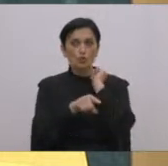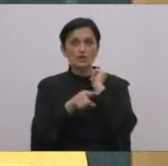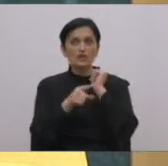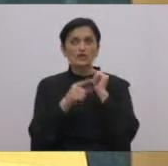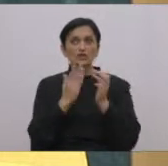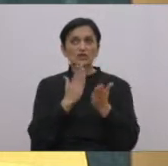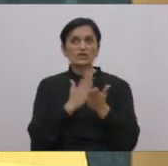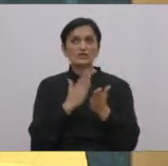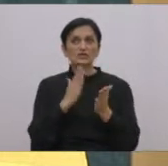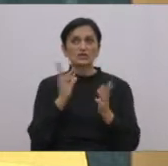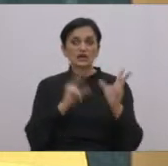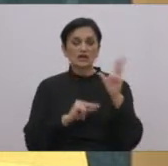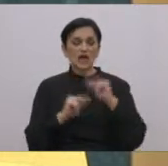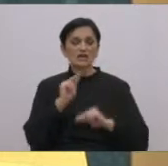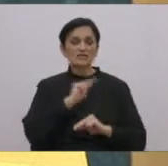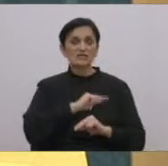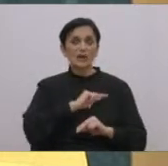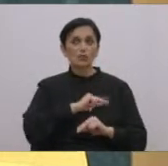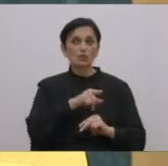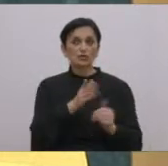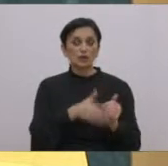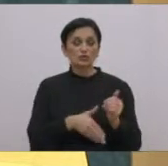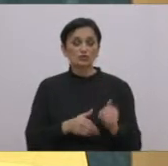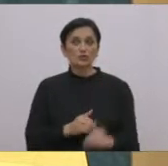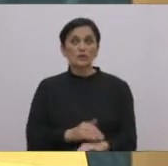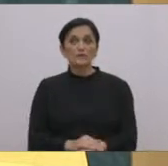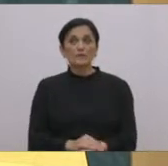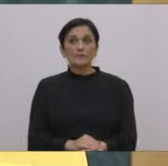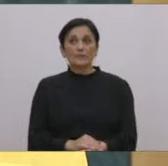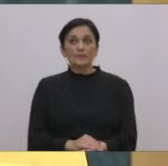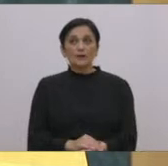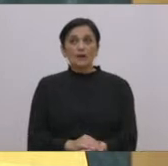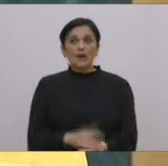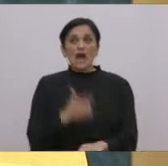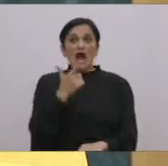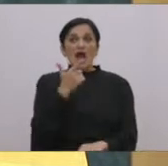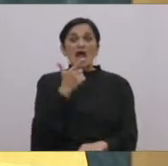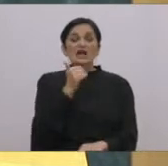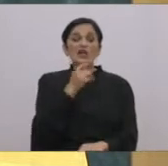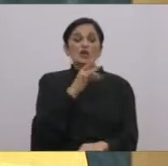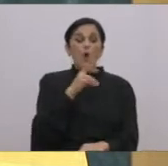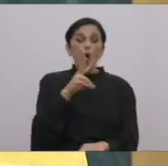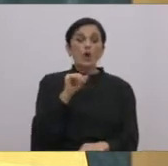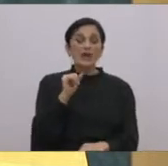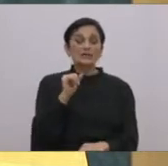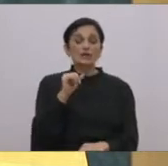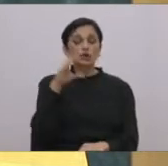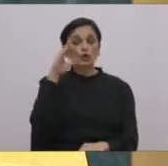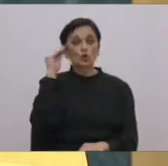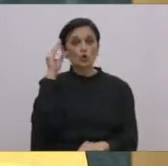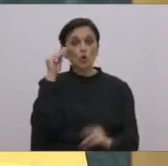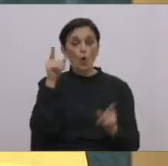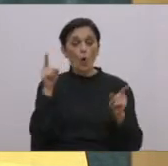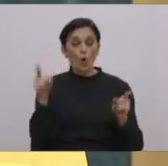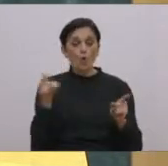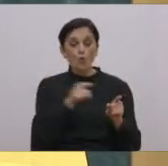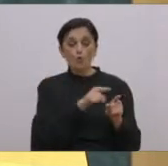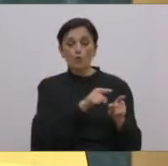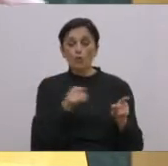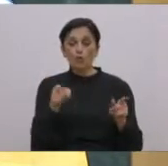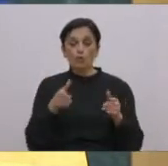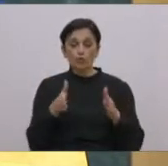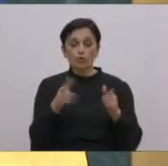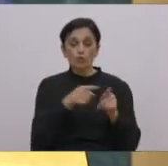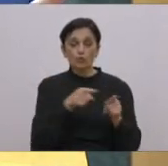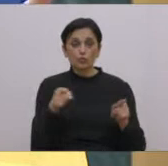გათვალისწინებული სამუშაოების დასრულება. გრიგოლეთი კობულეთის მონაკვეთი, სადაც როგორც